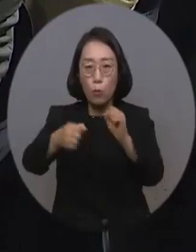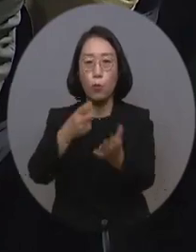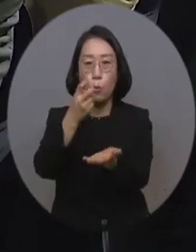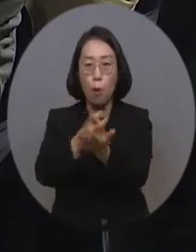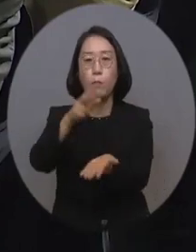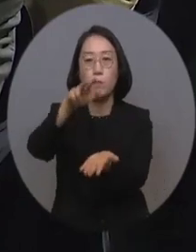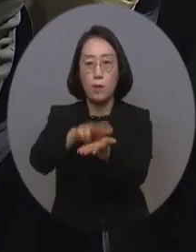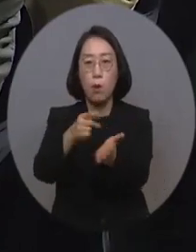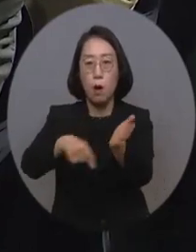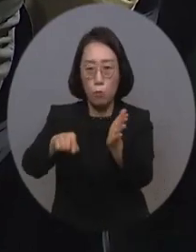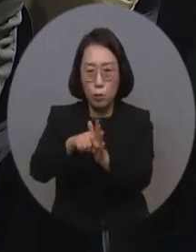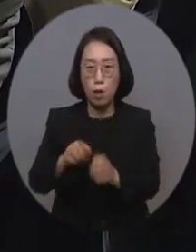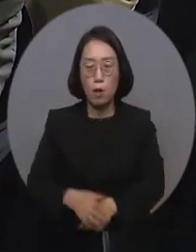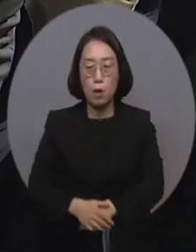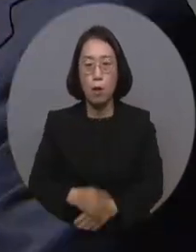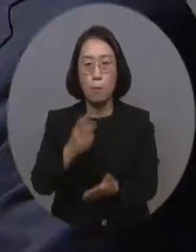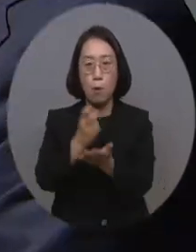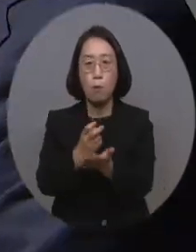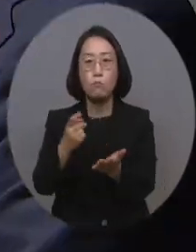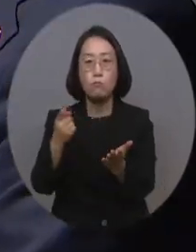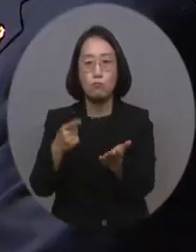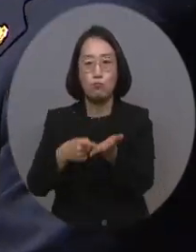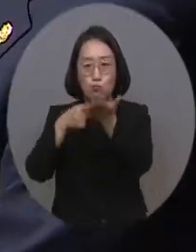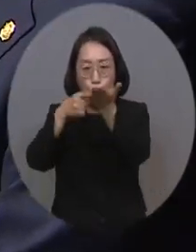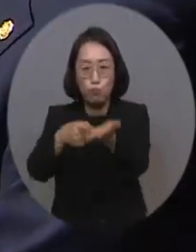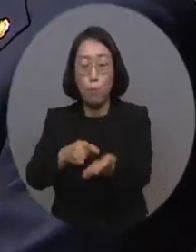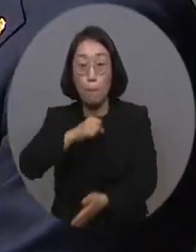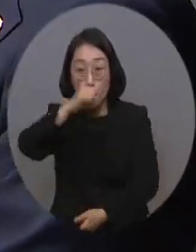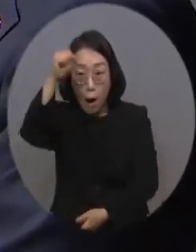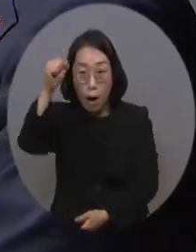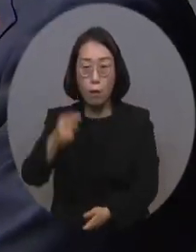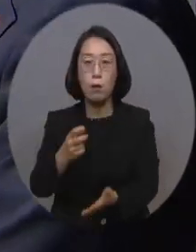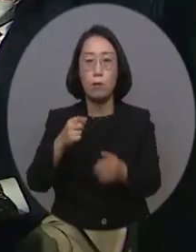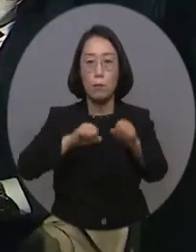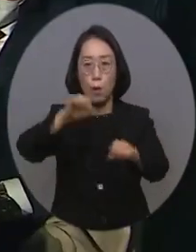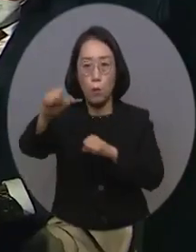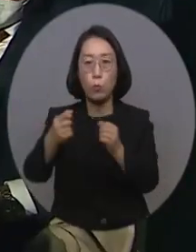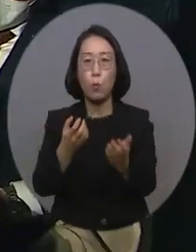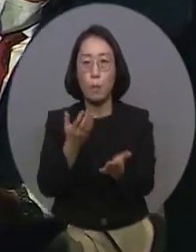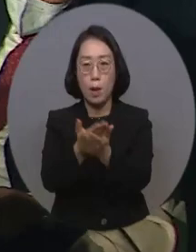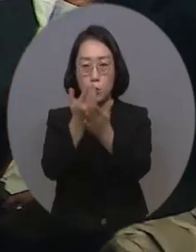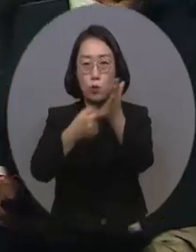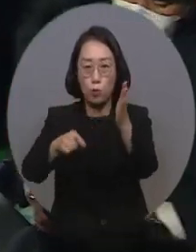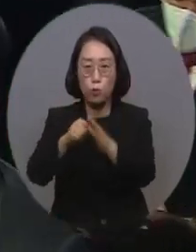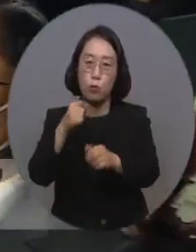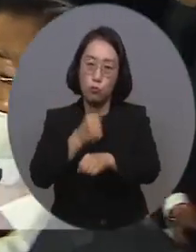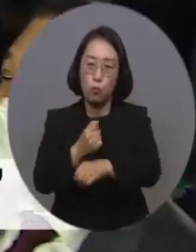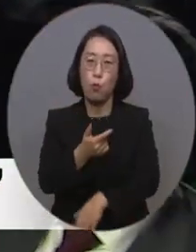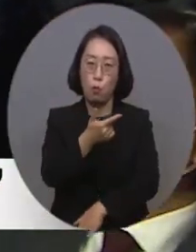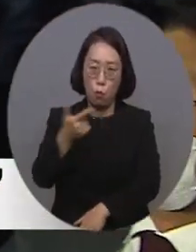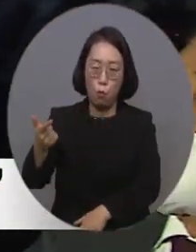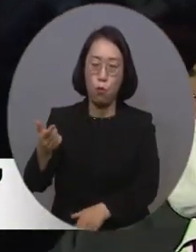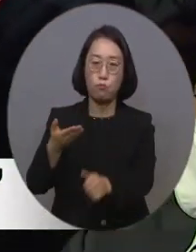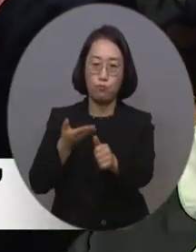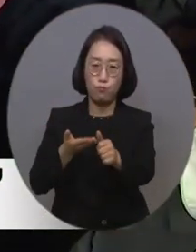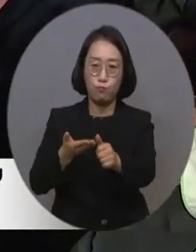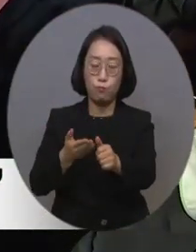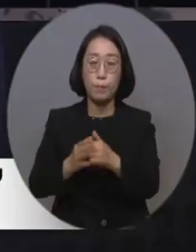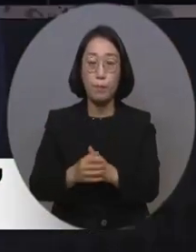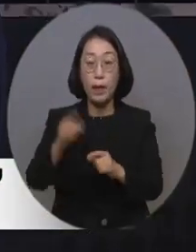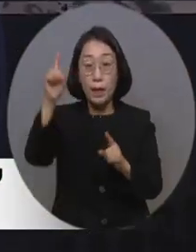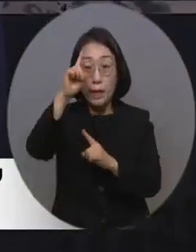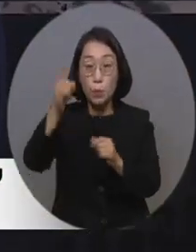위해 태권도 진흥법 개정안을 통과시키는 등 태권도 발전을 위해 헌신했습니다. 이날 이동섭